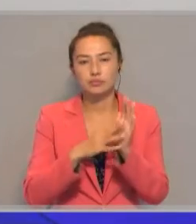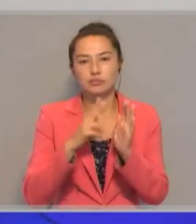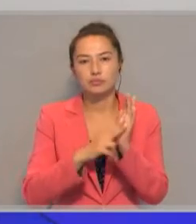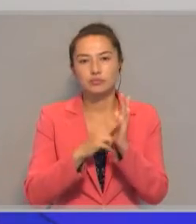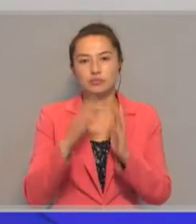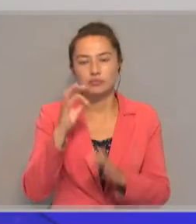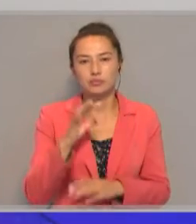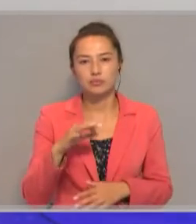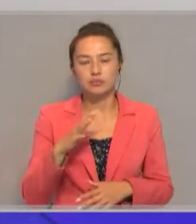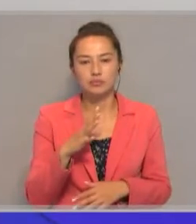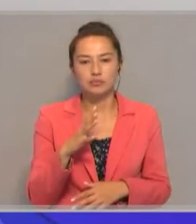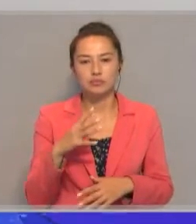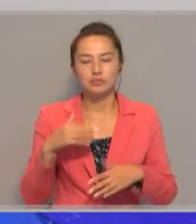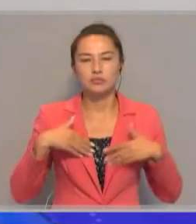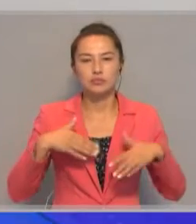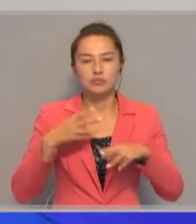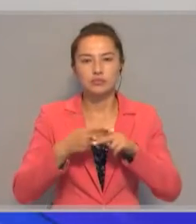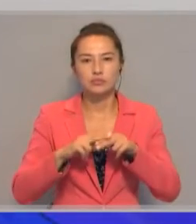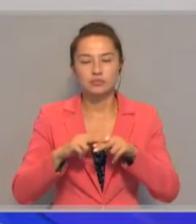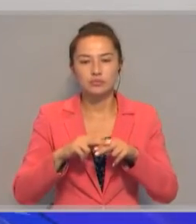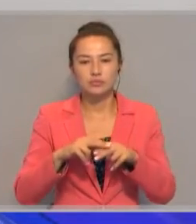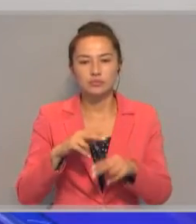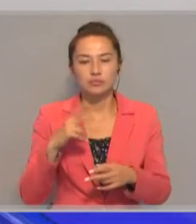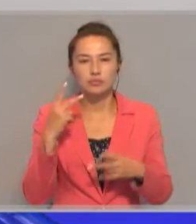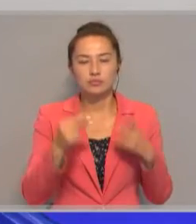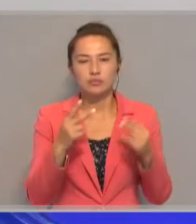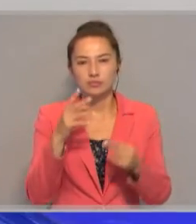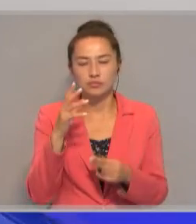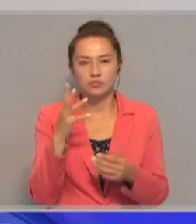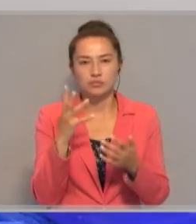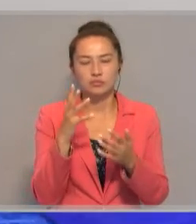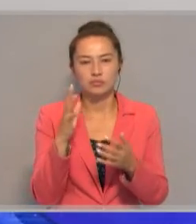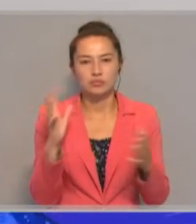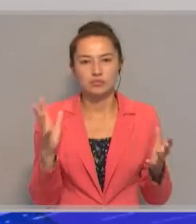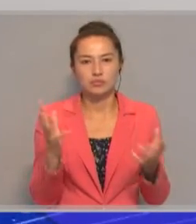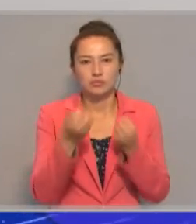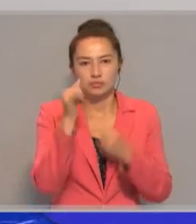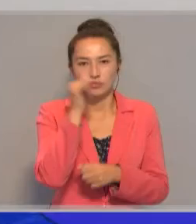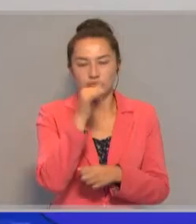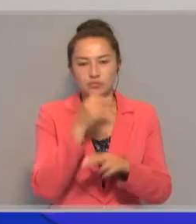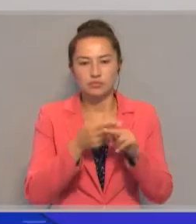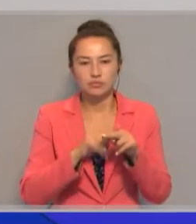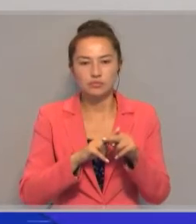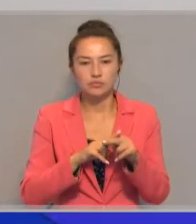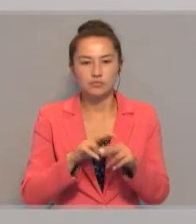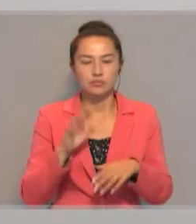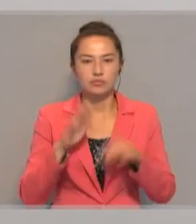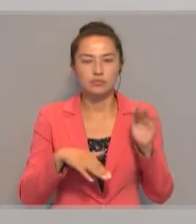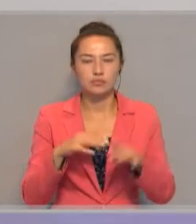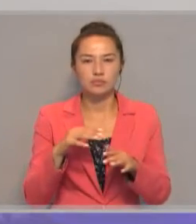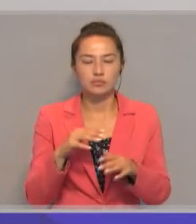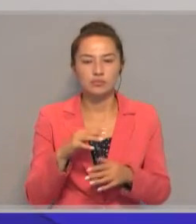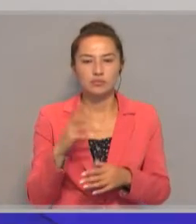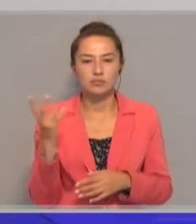90-80% өкпесі құрып келген адамға біз не салсақ та құтқара алмай отырмыз кейбір сәттерде. Бұл дәрменсіздік,